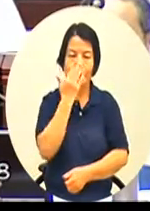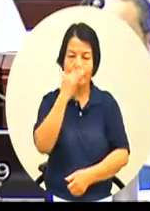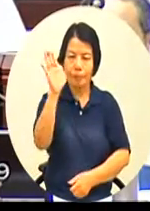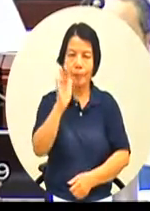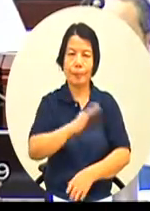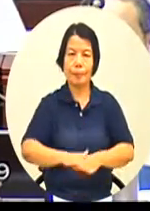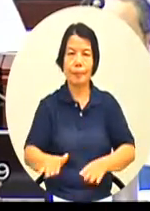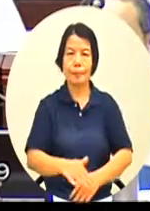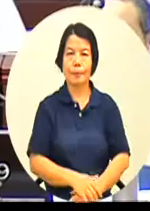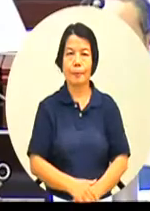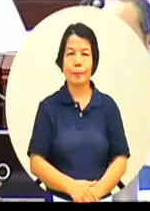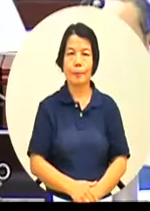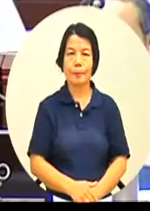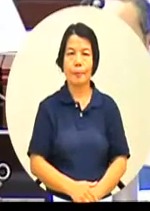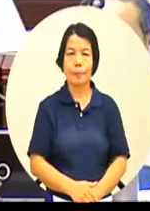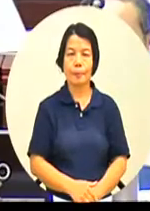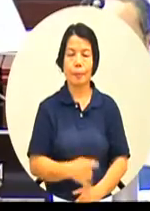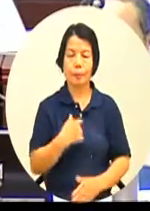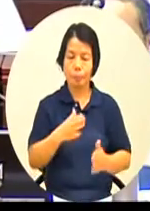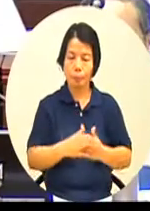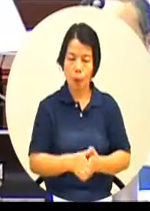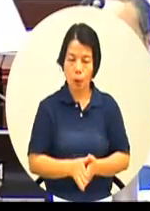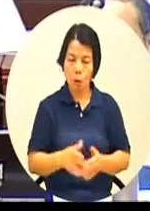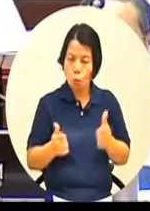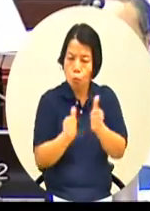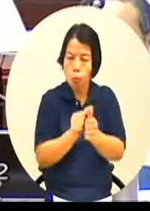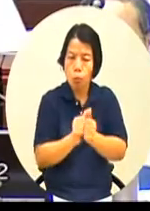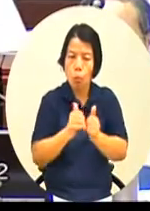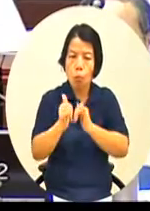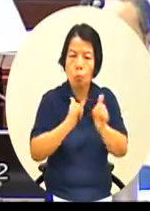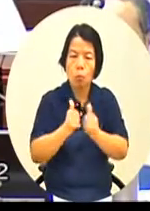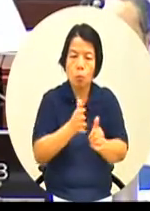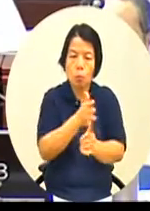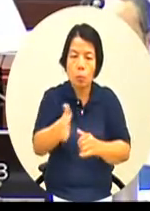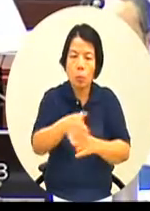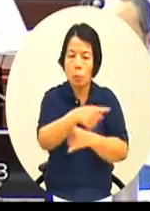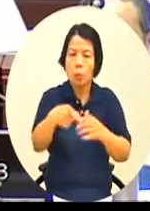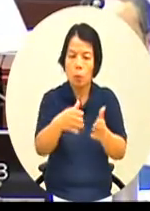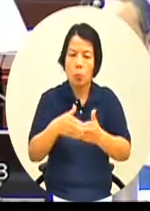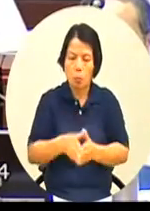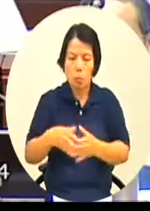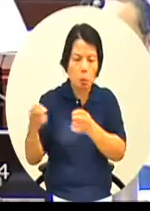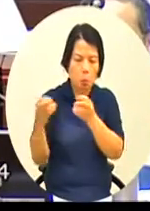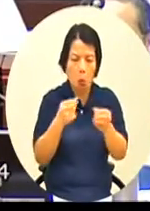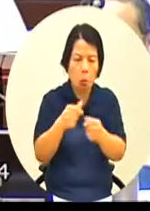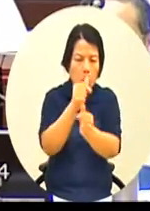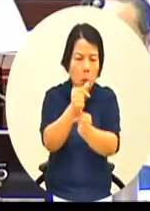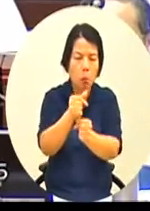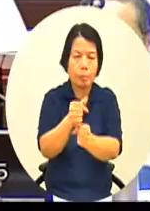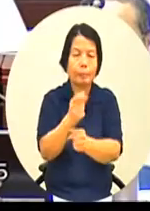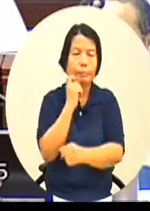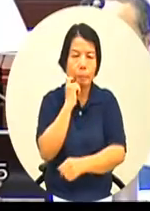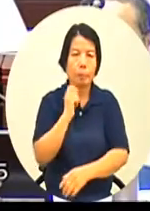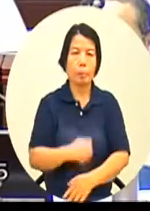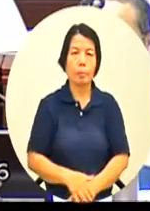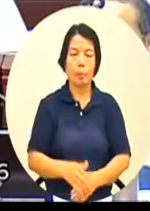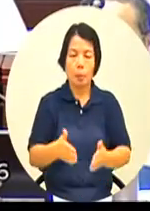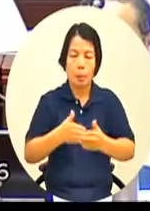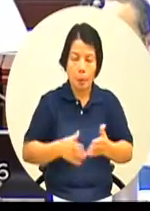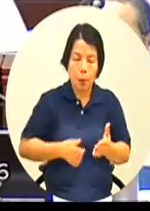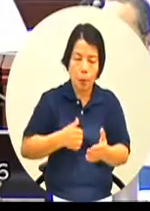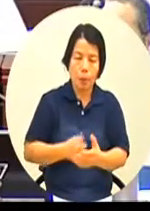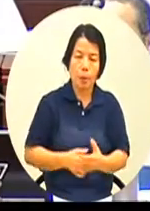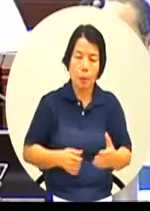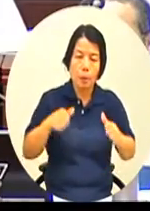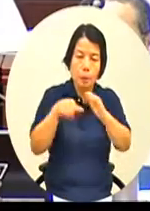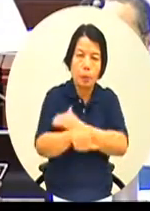那时候也觉得说，只是靠民调，因为人民不见得能够充分讨论嘛， 所以要加入审议式民主的精